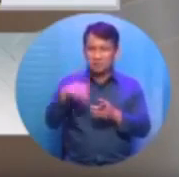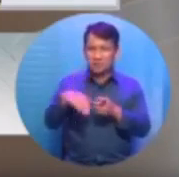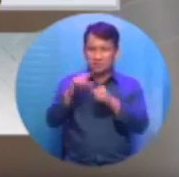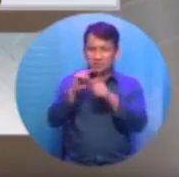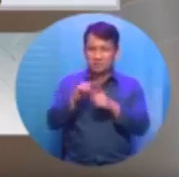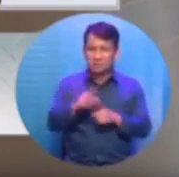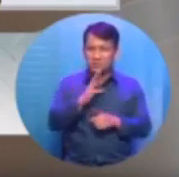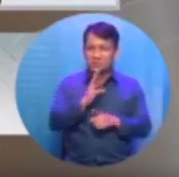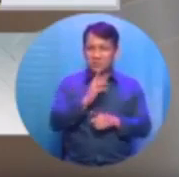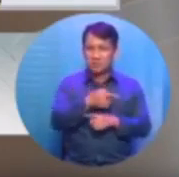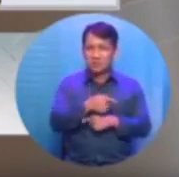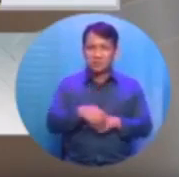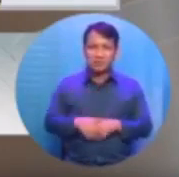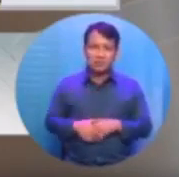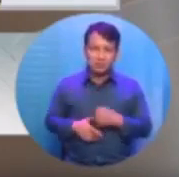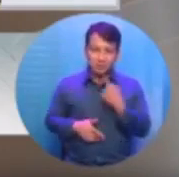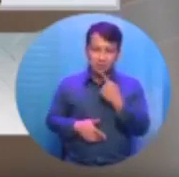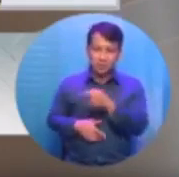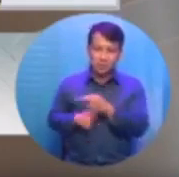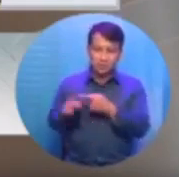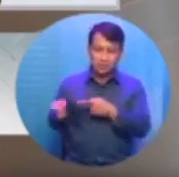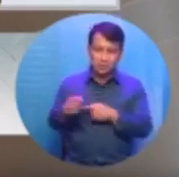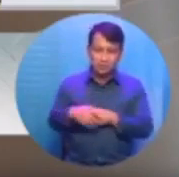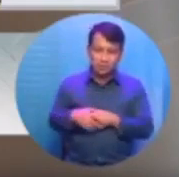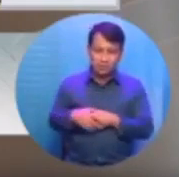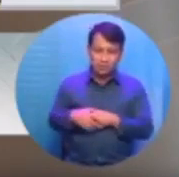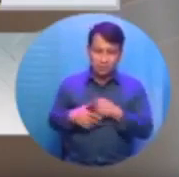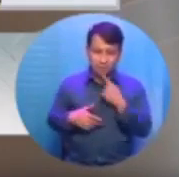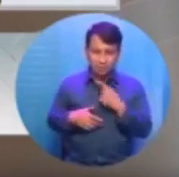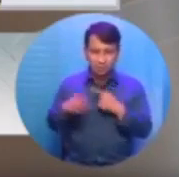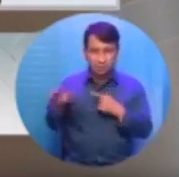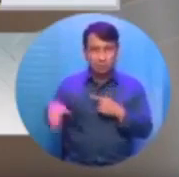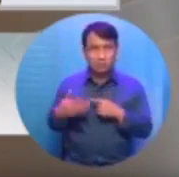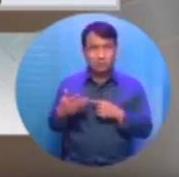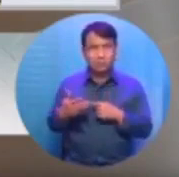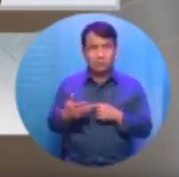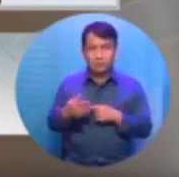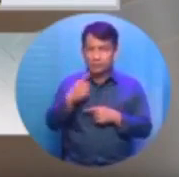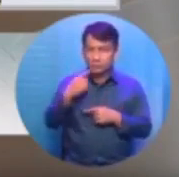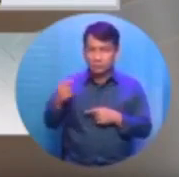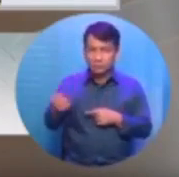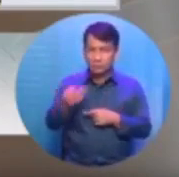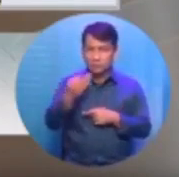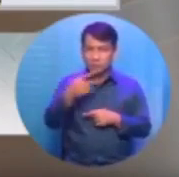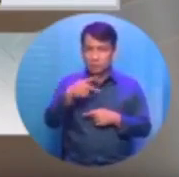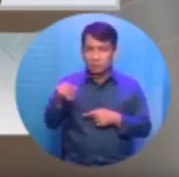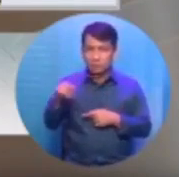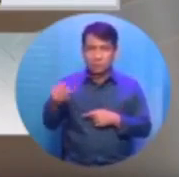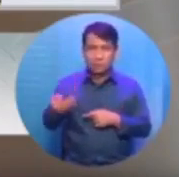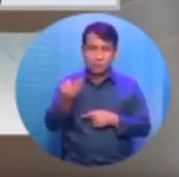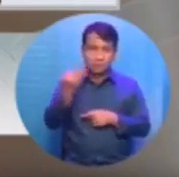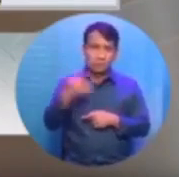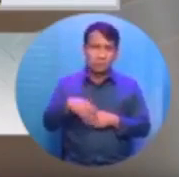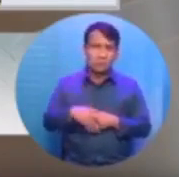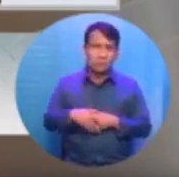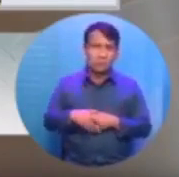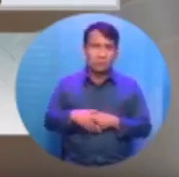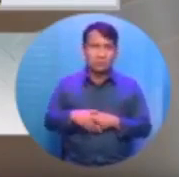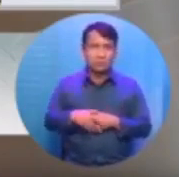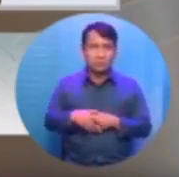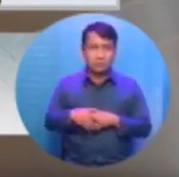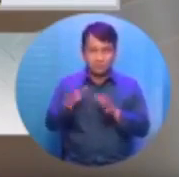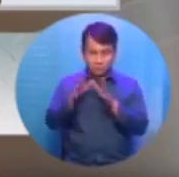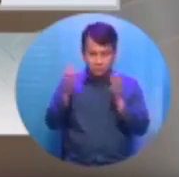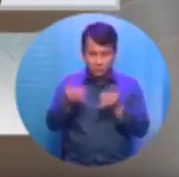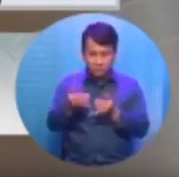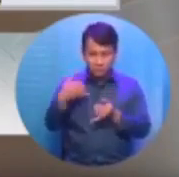inyo, Chairman? Minuura niyo po ako. Puta na mo, Kapitan, sabi niya sa akin. Chairman, hindi ka panipaniwala, Chairman.